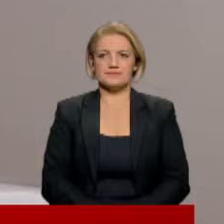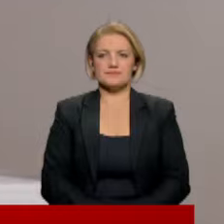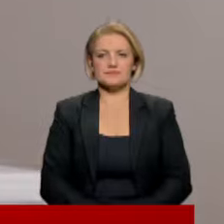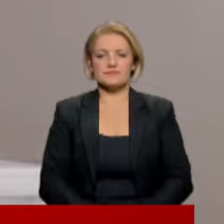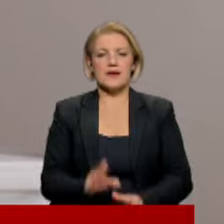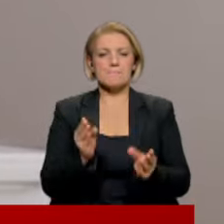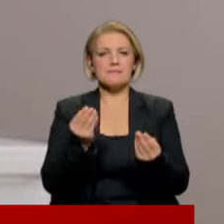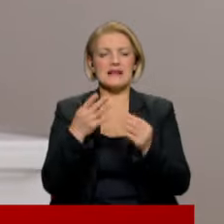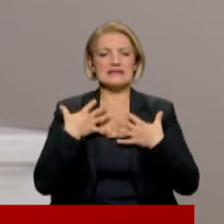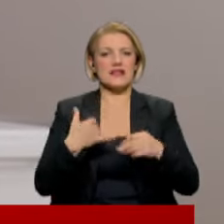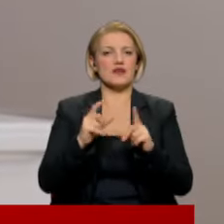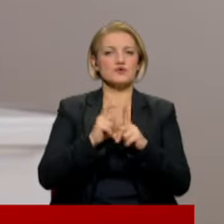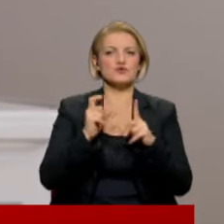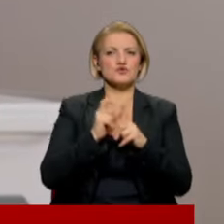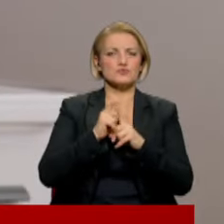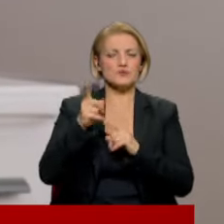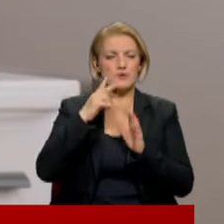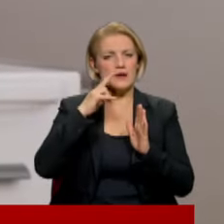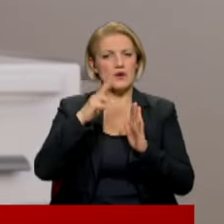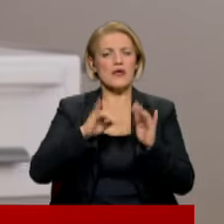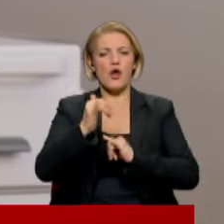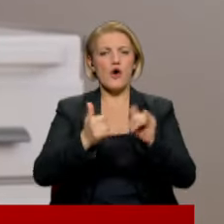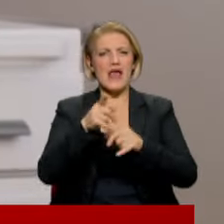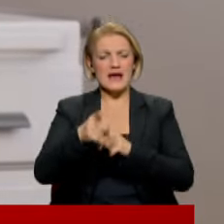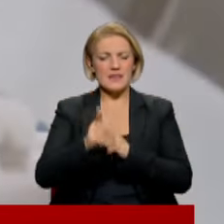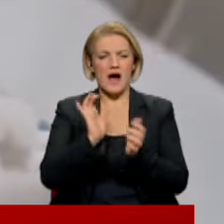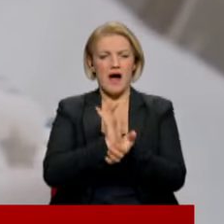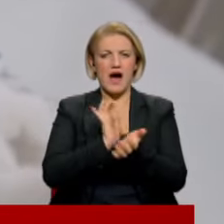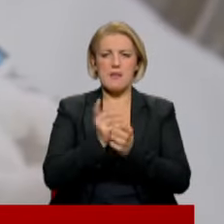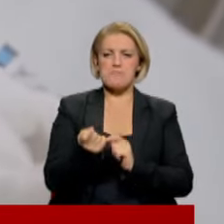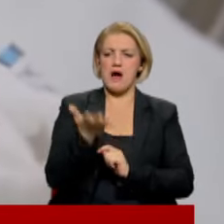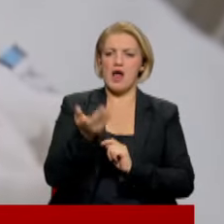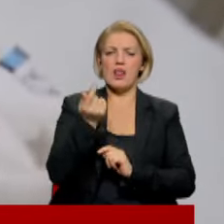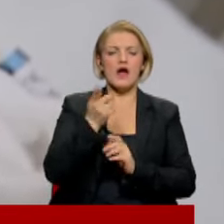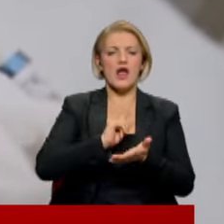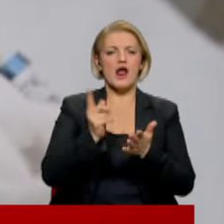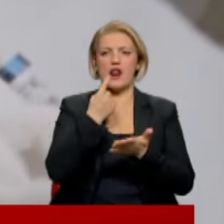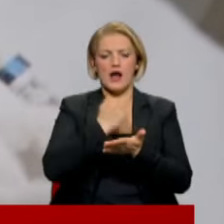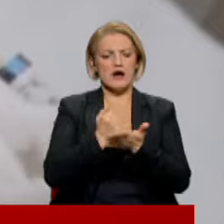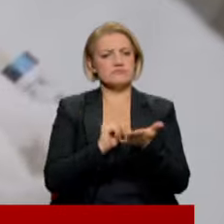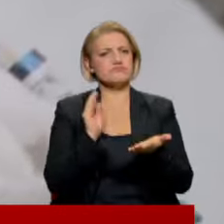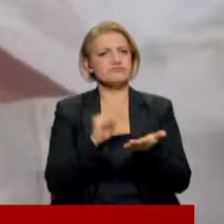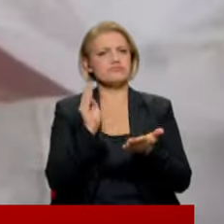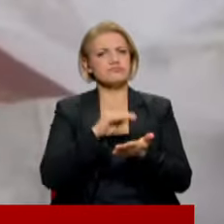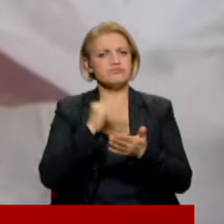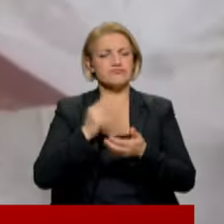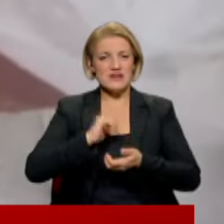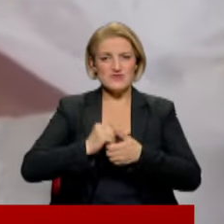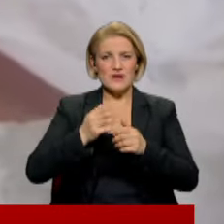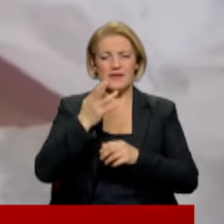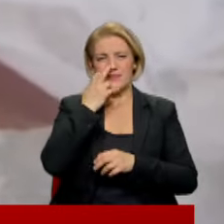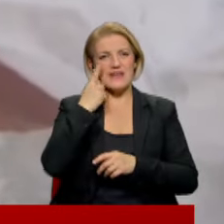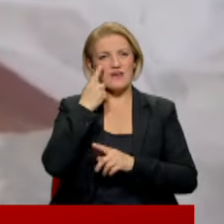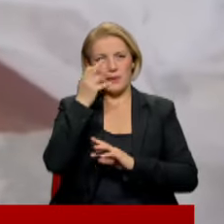yapmadım bebeklerin sağlık durumu göstergeleriyle oynayan ailelere pahalı ilaçlar yazan Devleti dolandıran çete hakkında Sağlık